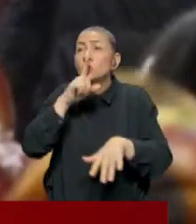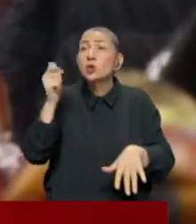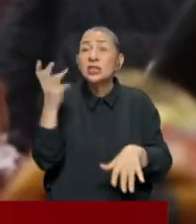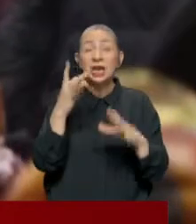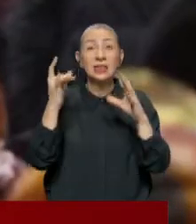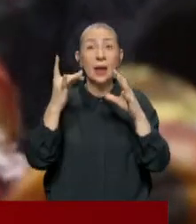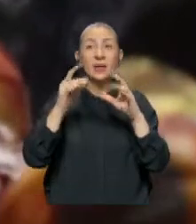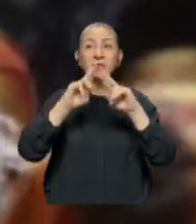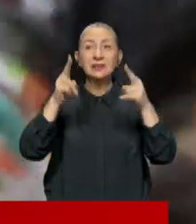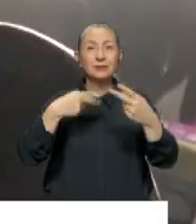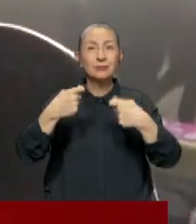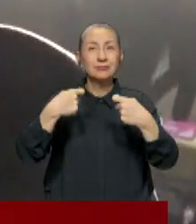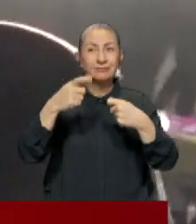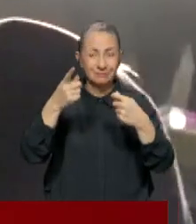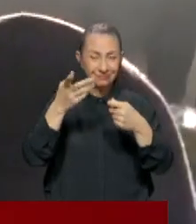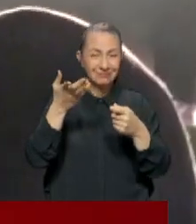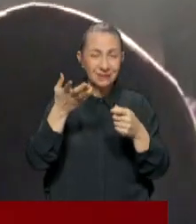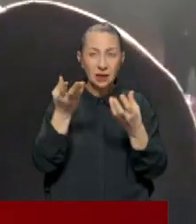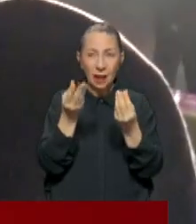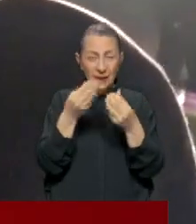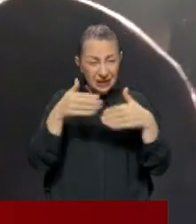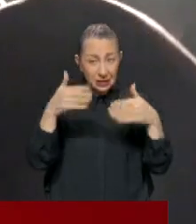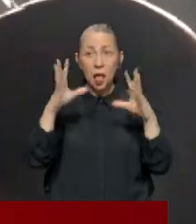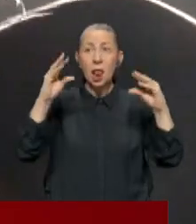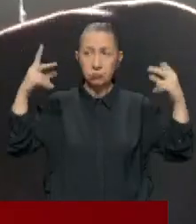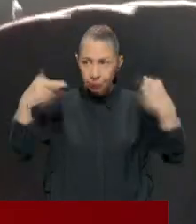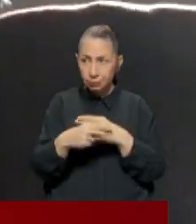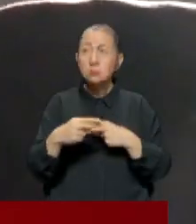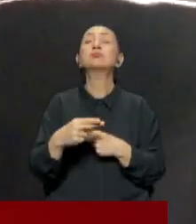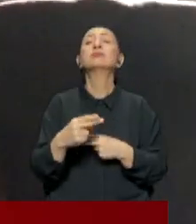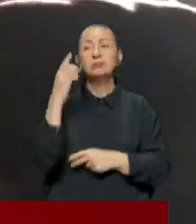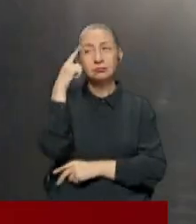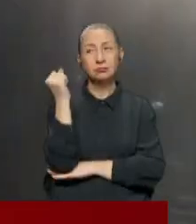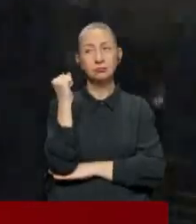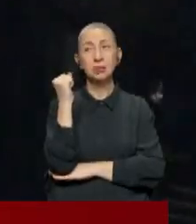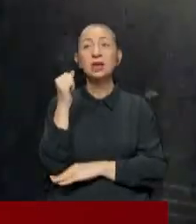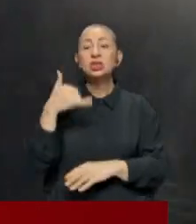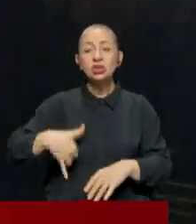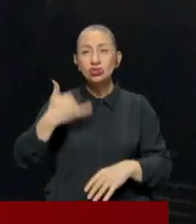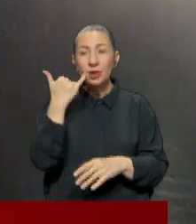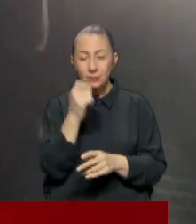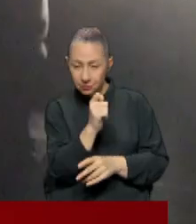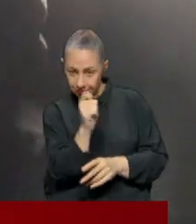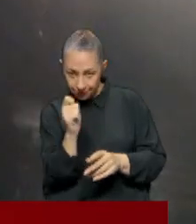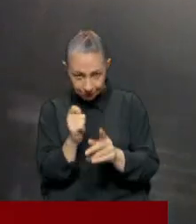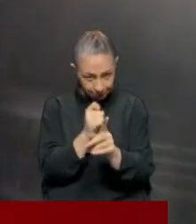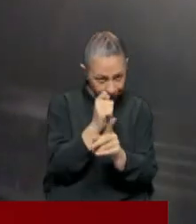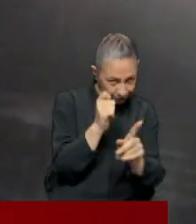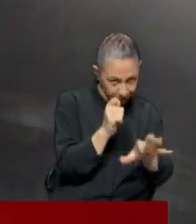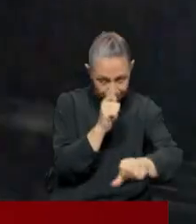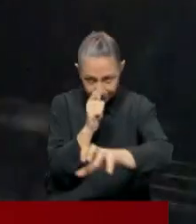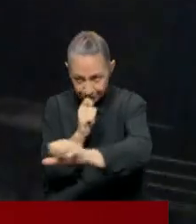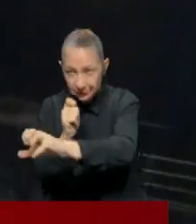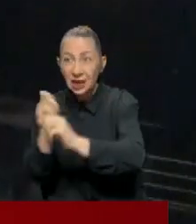kişi Diyarbakır'daki züccaciyeye. Kalabalığın dağılması için elektrikler kesildi. Ama bu kez de cep telefonlarının ışıklarıyla devam